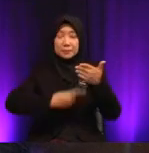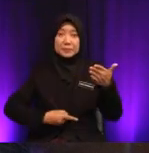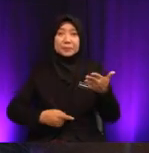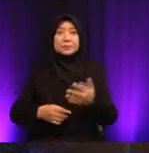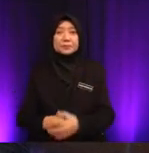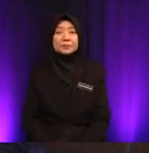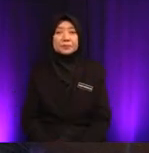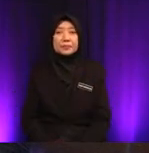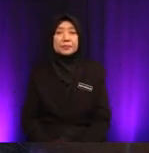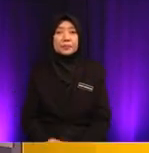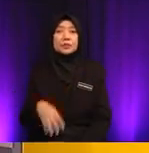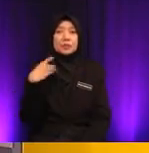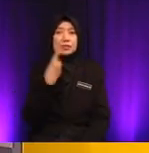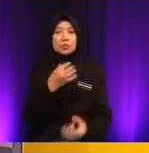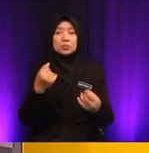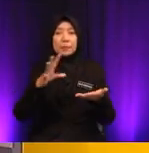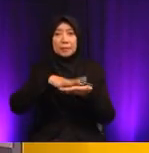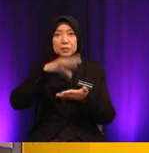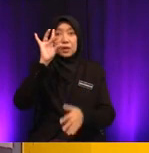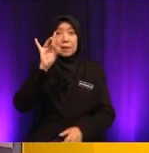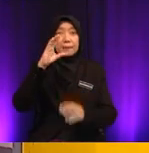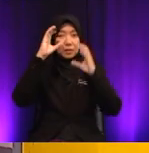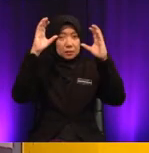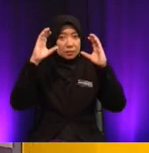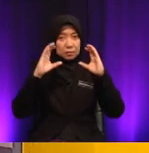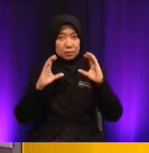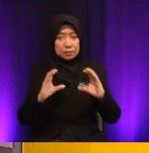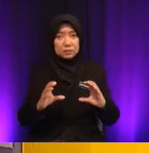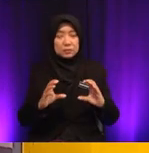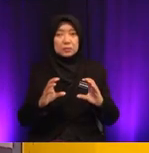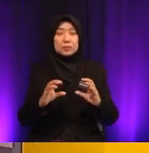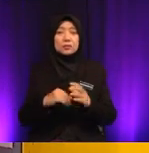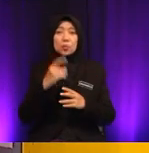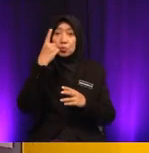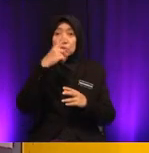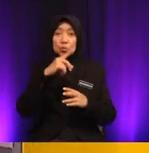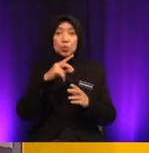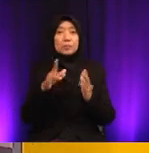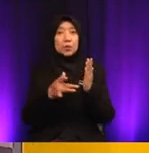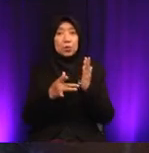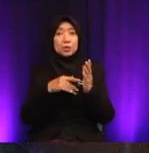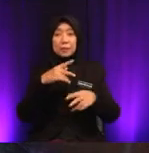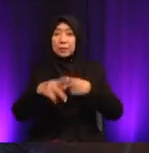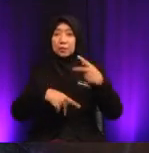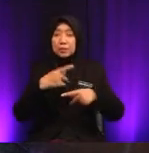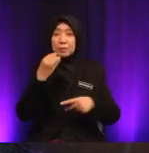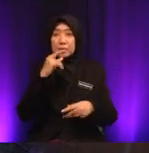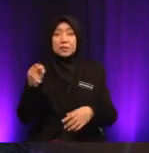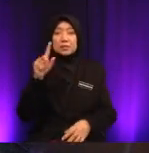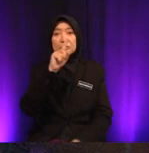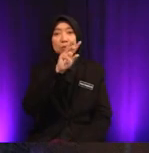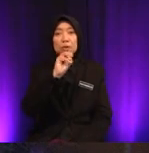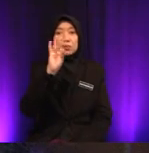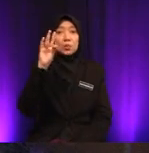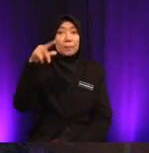jadi hari ini kita sudah belajar delapan kaidah teknologi yaitu 1m 7